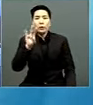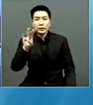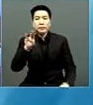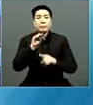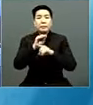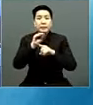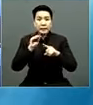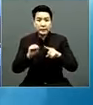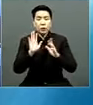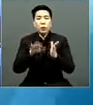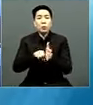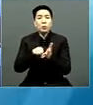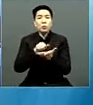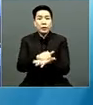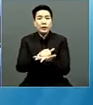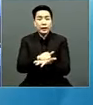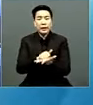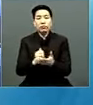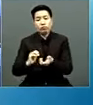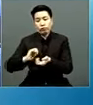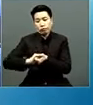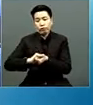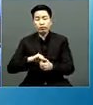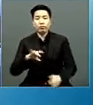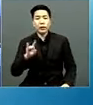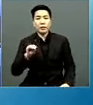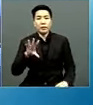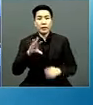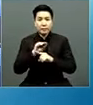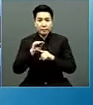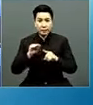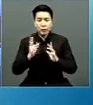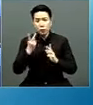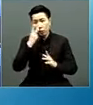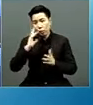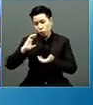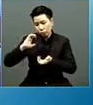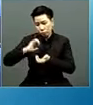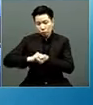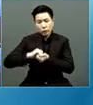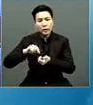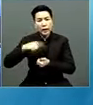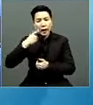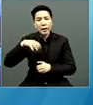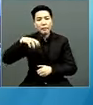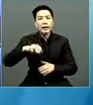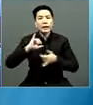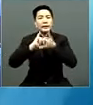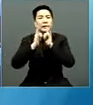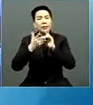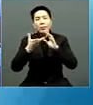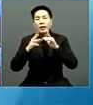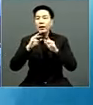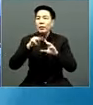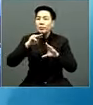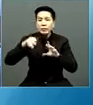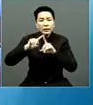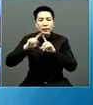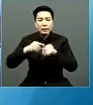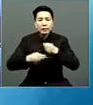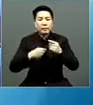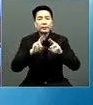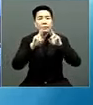87.67% นะครับผู้ใช้บริการก็ร่วมมือถึง 85% ก็ไปดูว่าคนที่ร่วมมือที่เป็นกิจการก็มี5สรรพสินค้านะฮะ3ดับแรกสร้างสรรพสิน